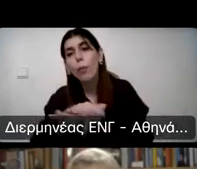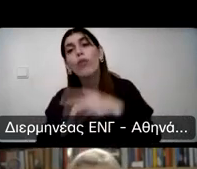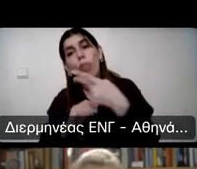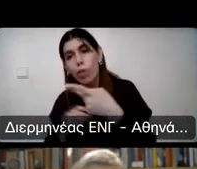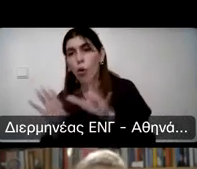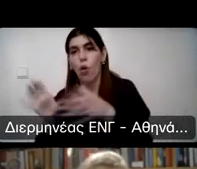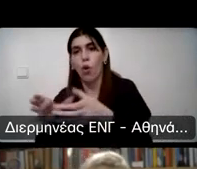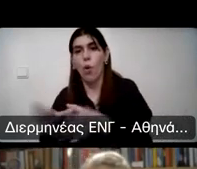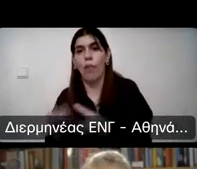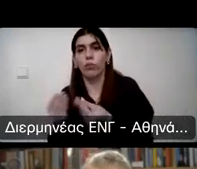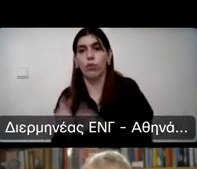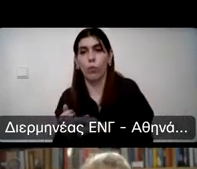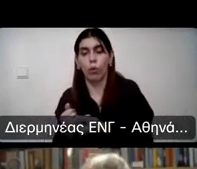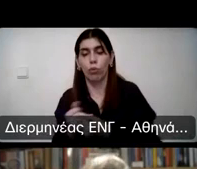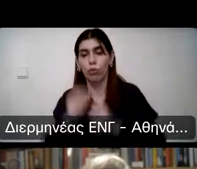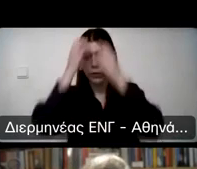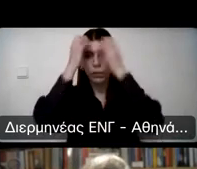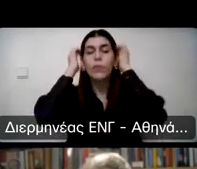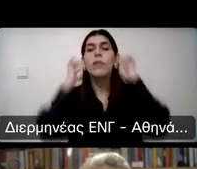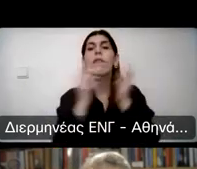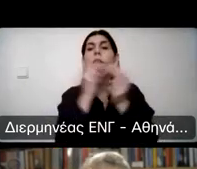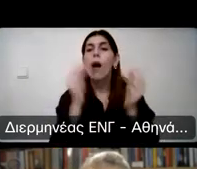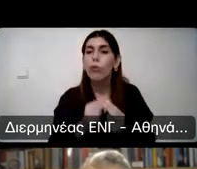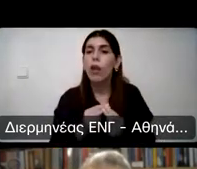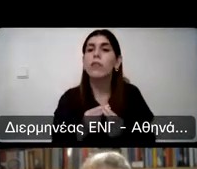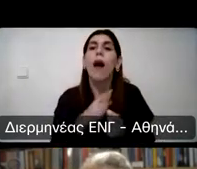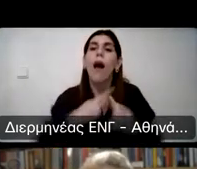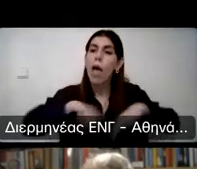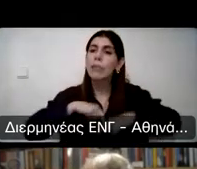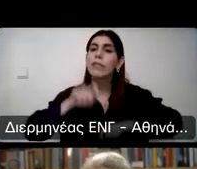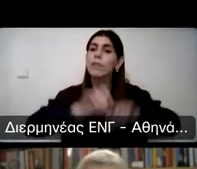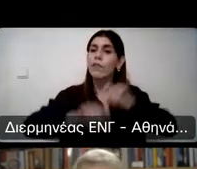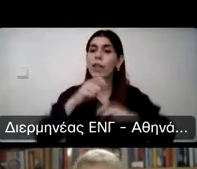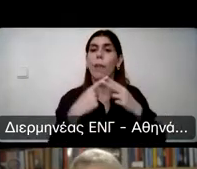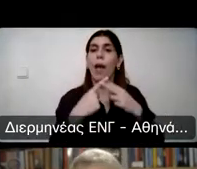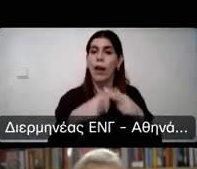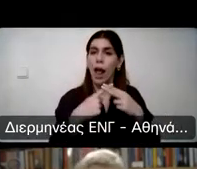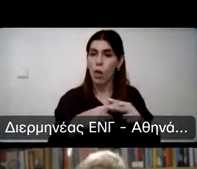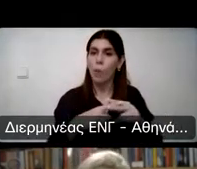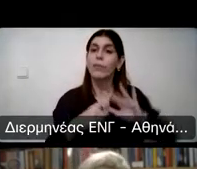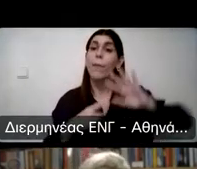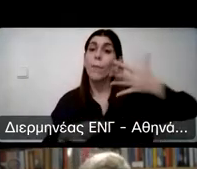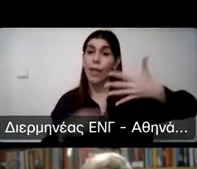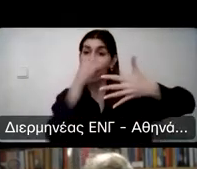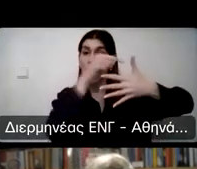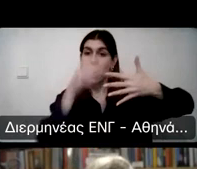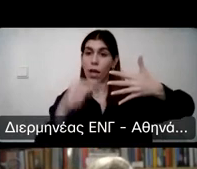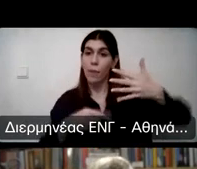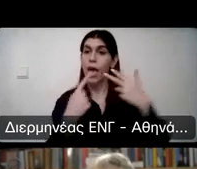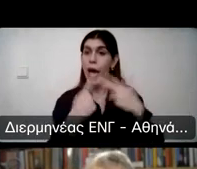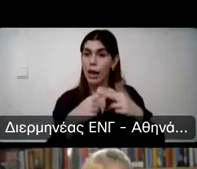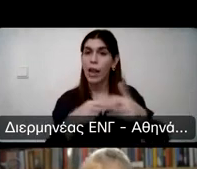υποκατηγοριών ρατσισμού δημιουργήσαμε την εργαλειοθήκη Τρέις, δηλαδή ένα σύνολο πέντε εργαλείων, καθένα από τα οποία